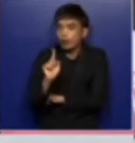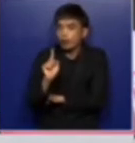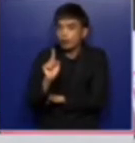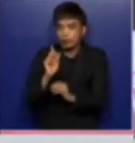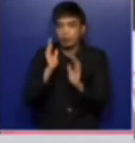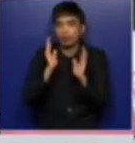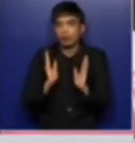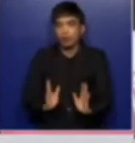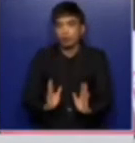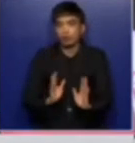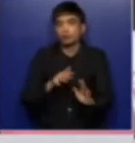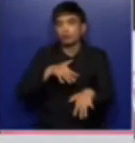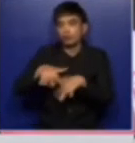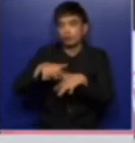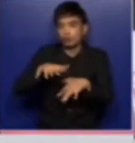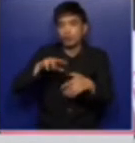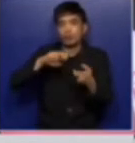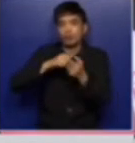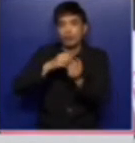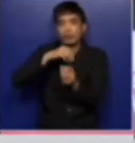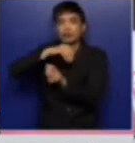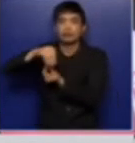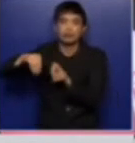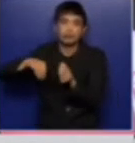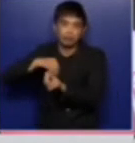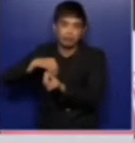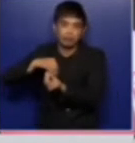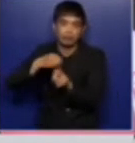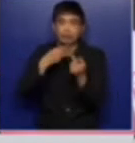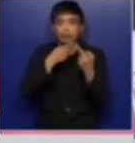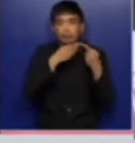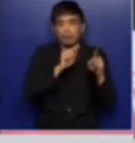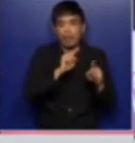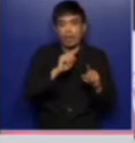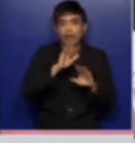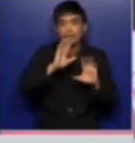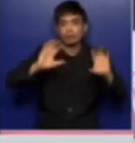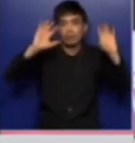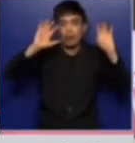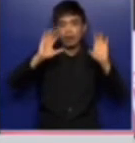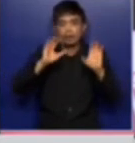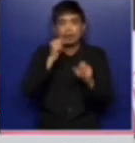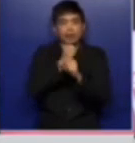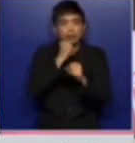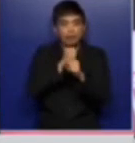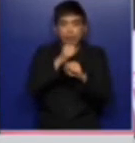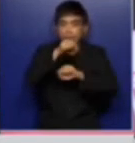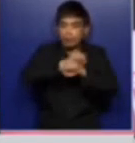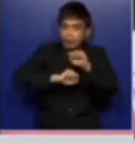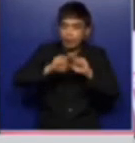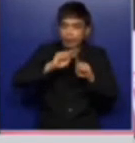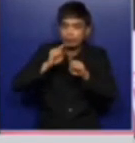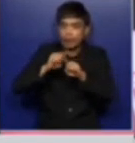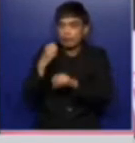กิจแต่รัฐบาลยังทำไม่เข้มข้นผมจะขอยกตัวอย่